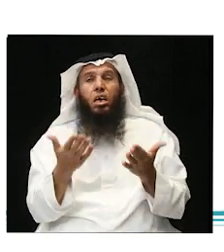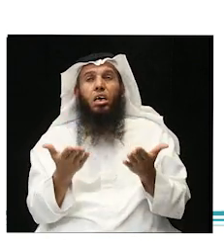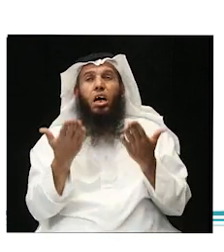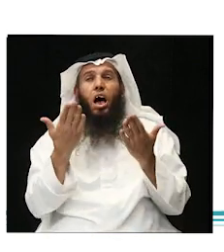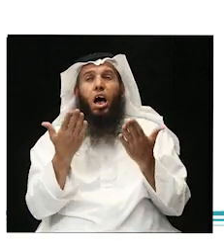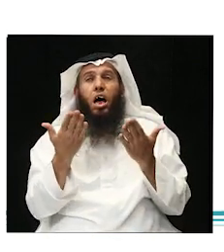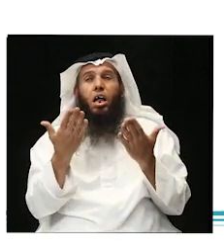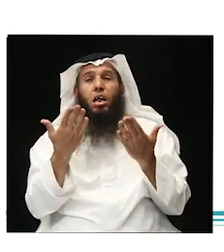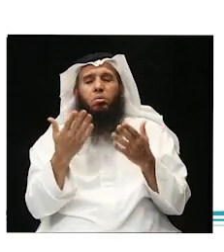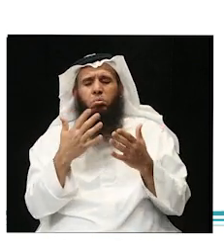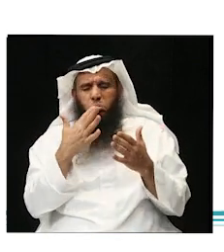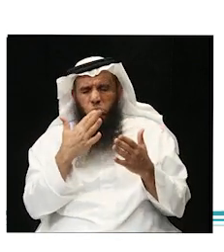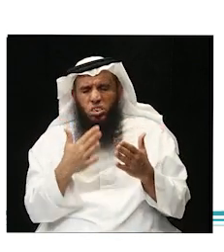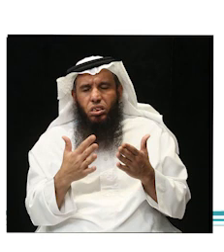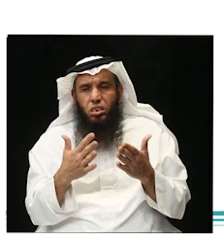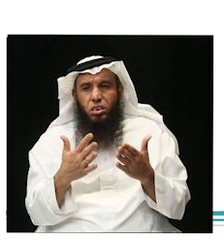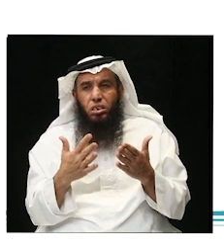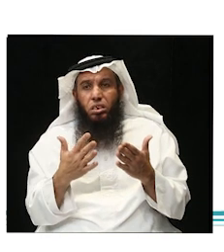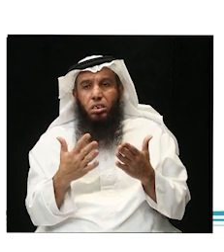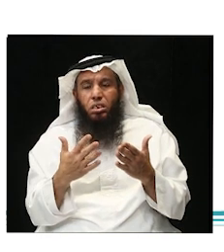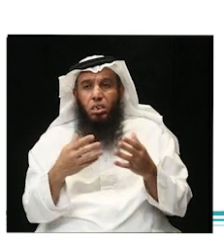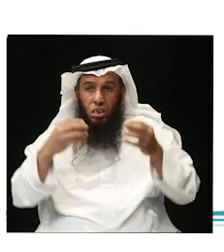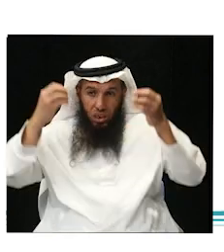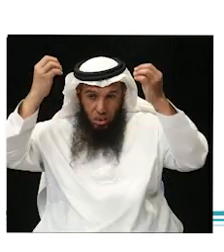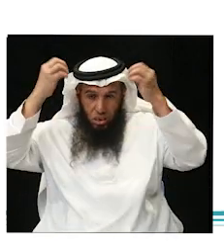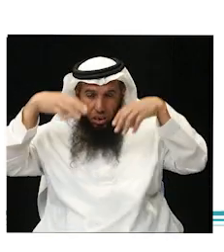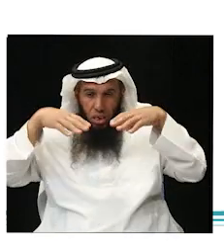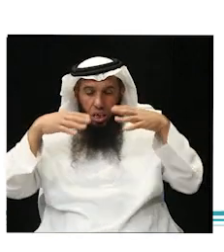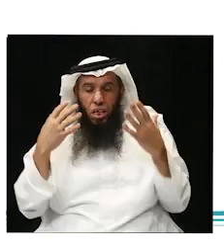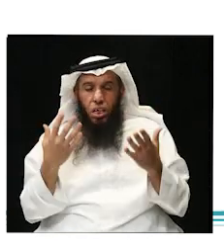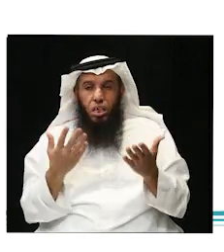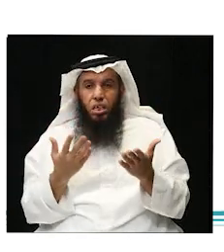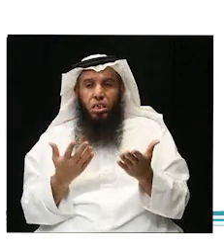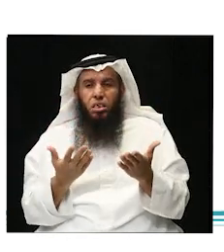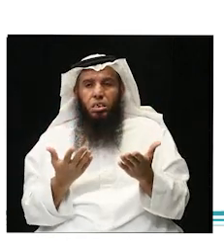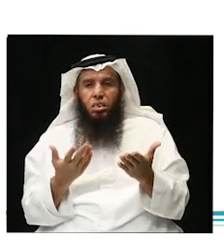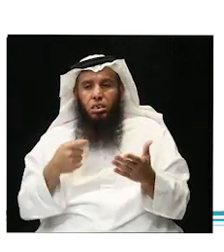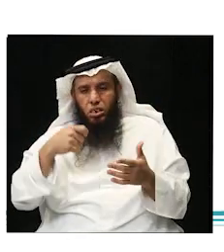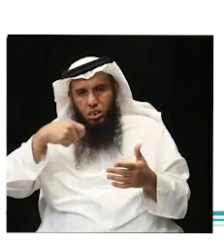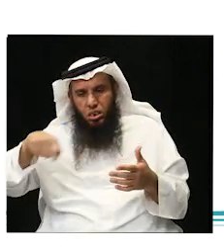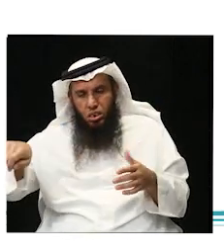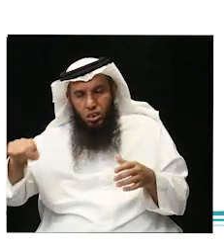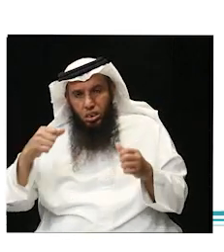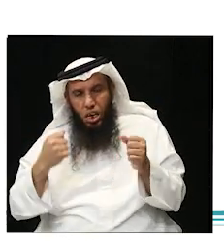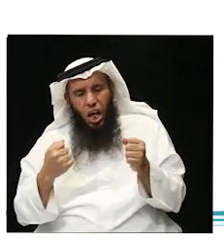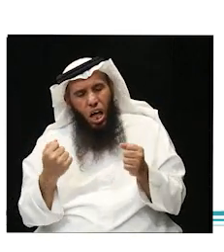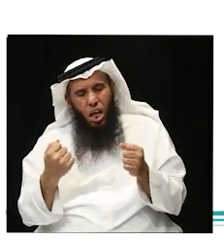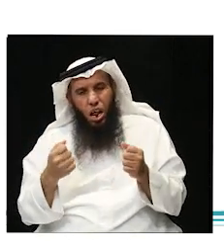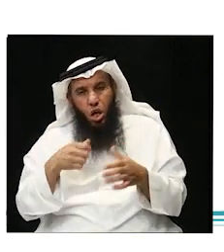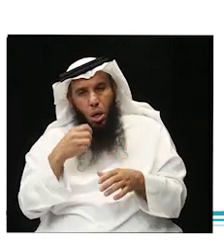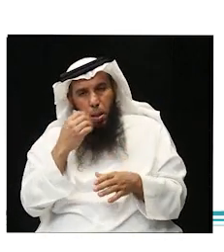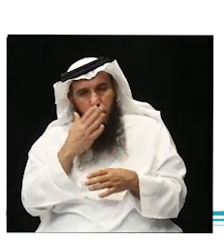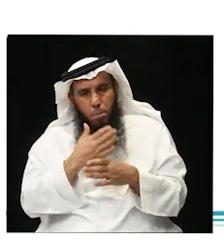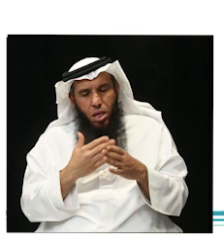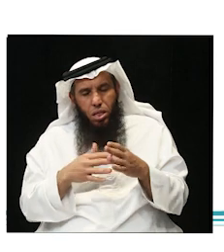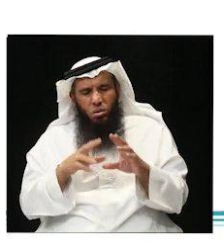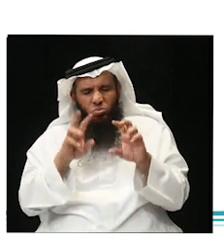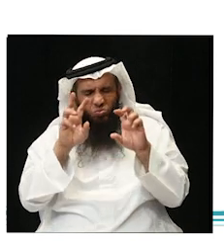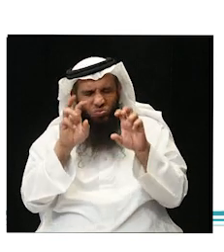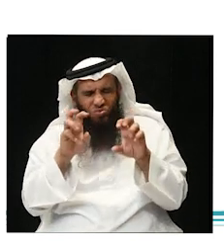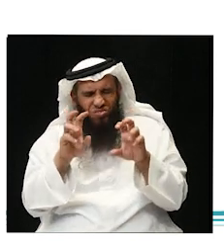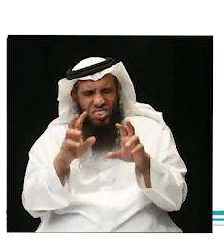عبادة وقربة إلى الله سبحانه وتعالى. لهذا انظروا إلى هذه النقطة مهمة، يجب صرفه لله